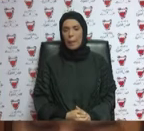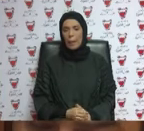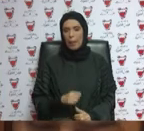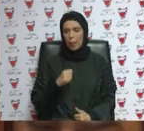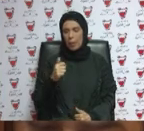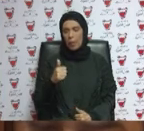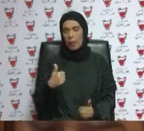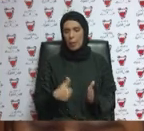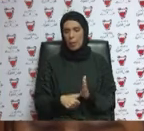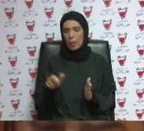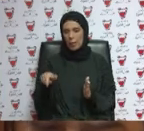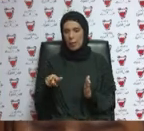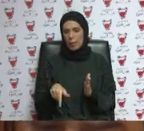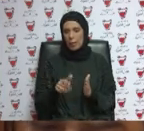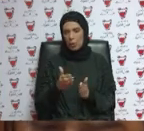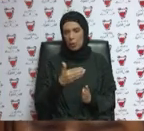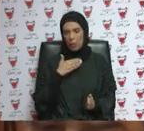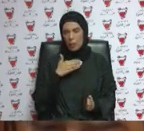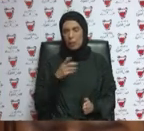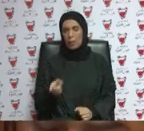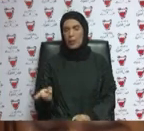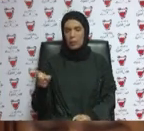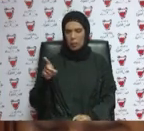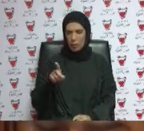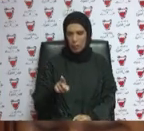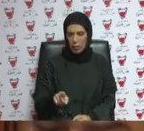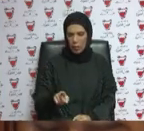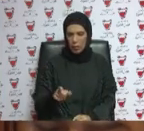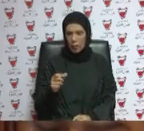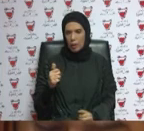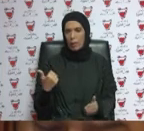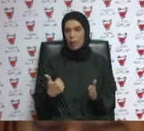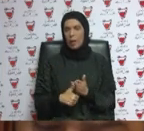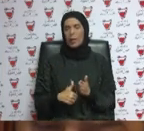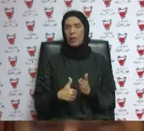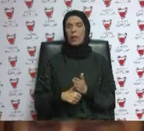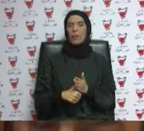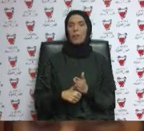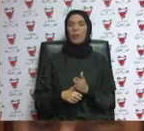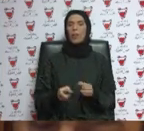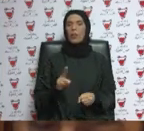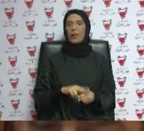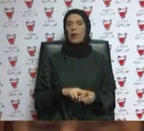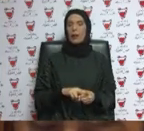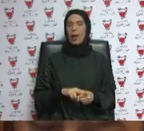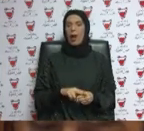رواتب عمالها مسبقا ومن ثم يتم استرجاع المبلغ المدفوع في فترة